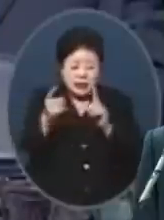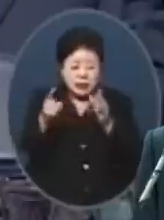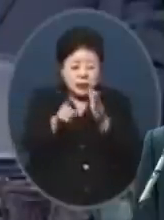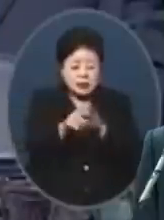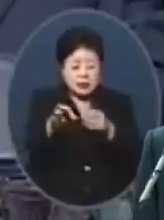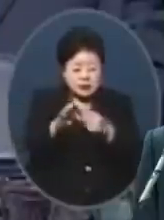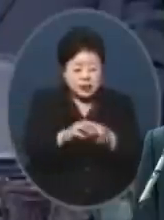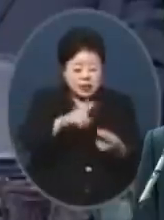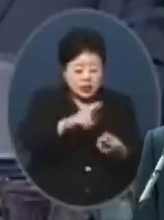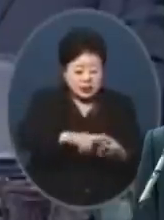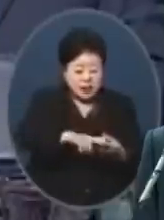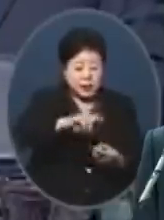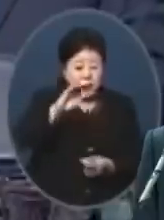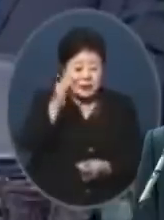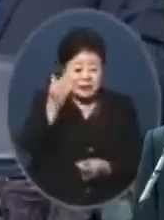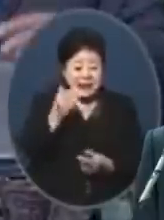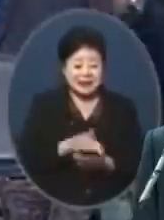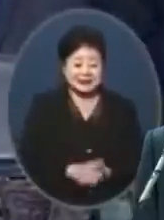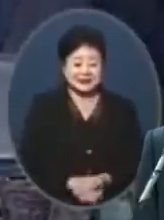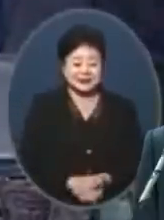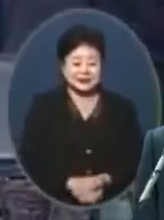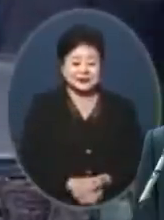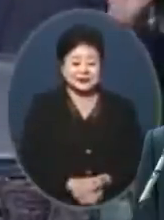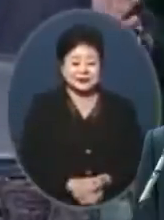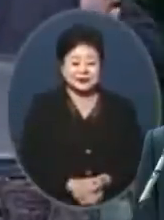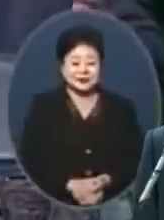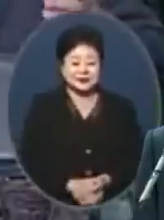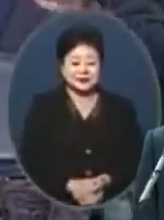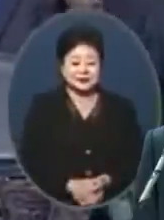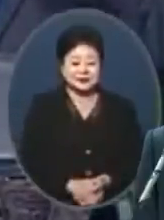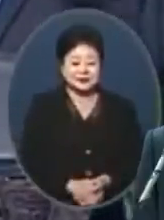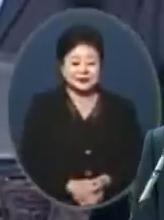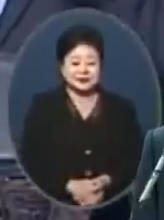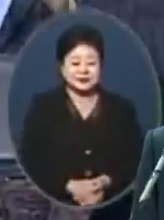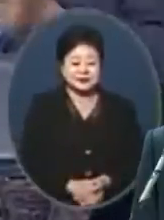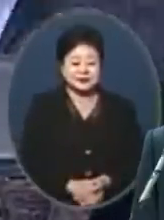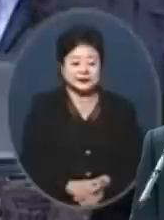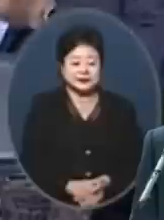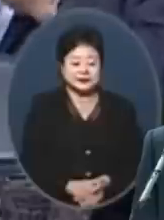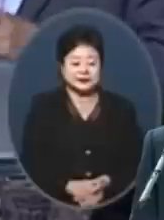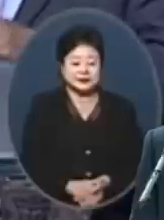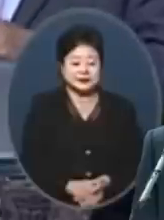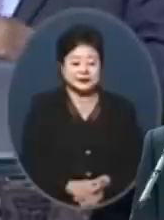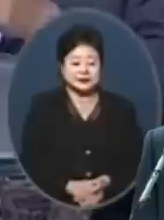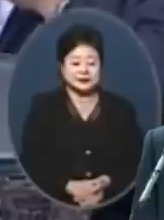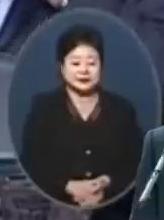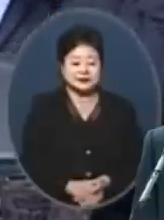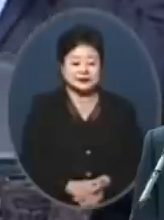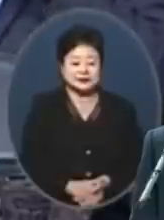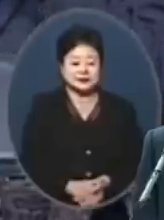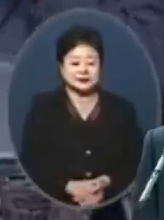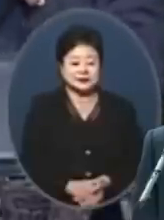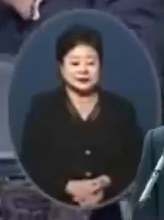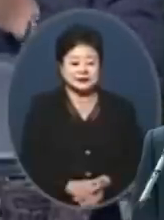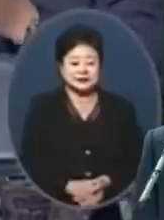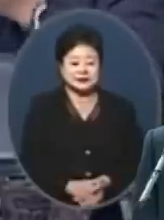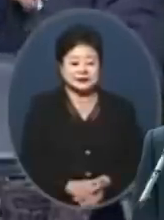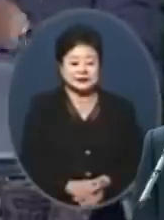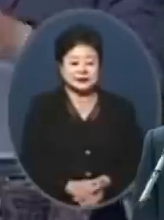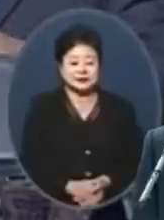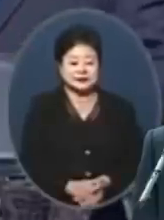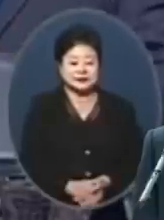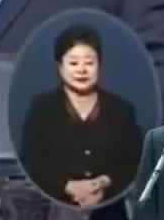믿으면 그대로 되는 것입니다. And even though you think you're going to be dying, you can see what God has done for you. Then you will be able to